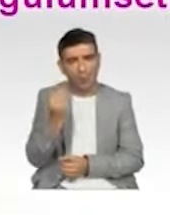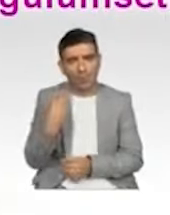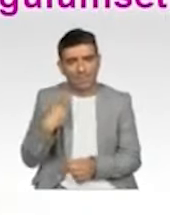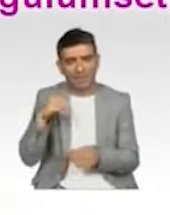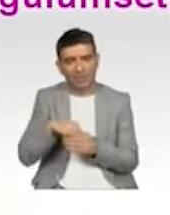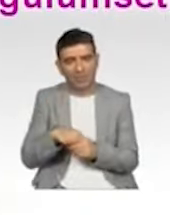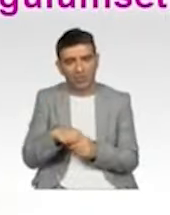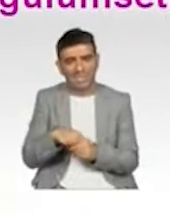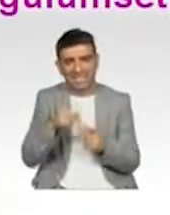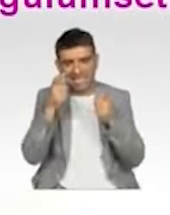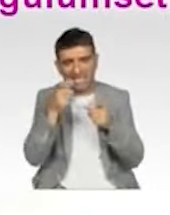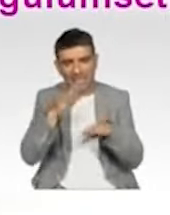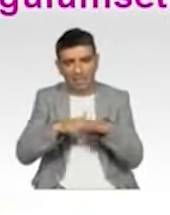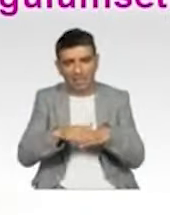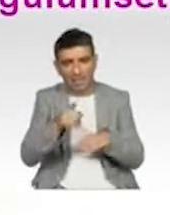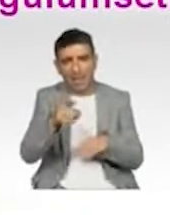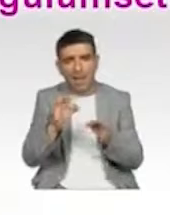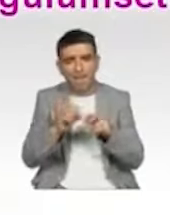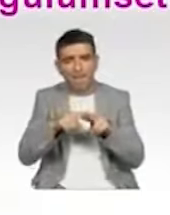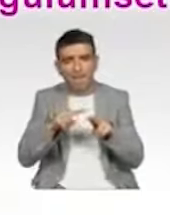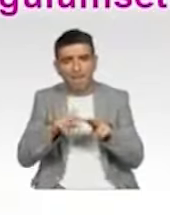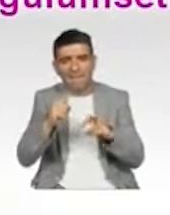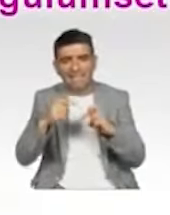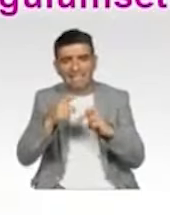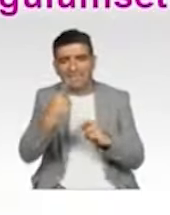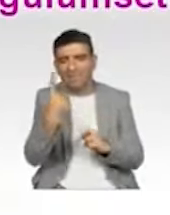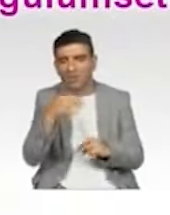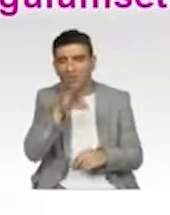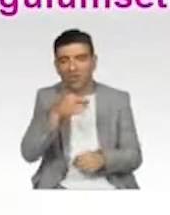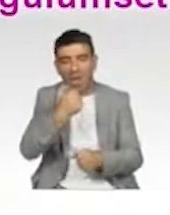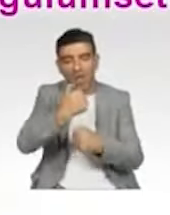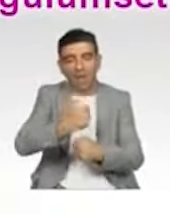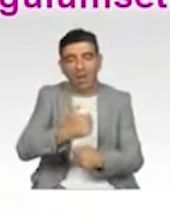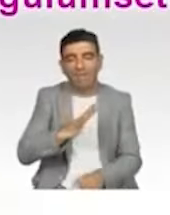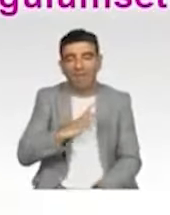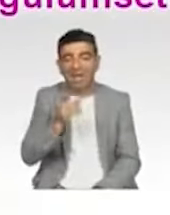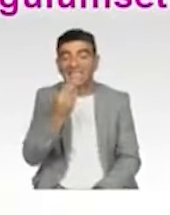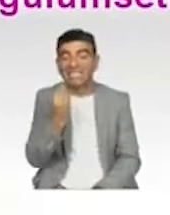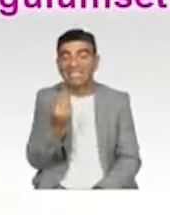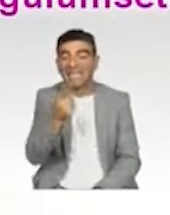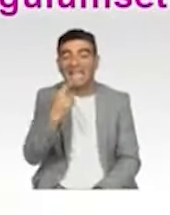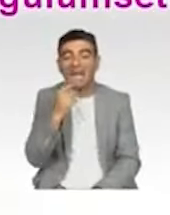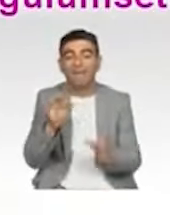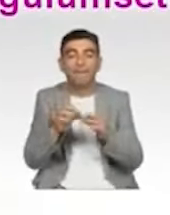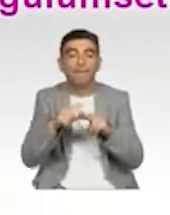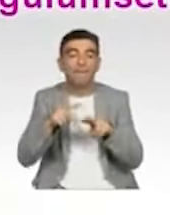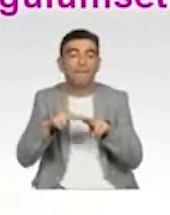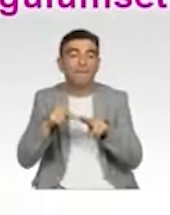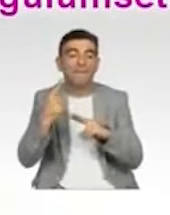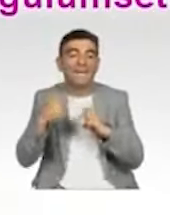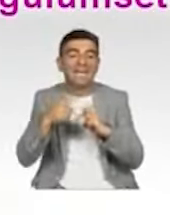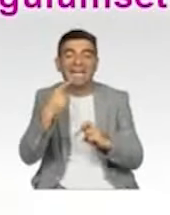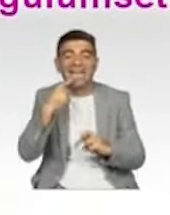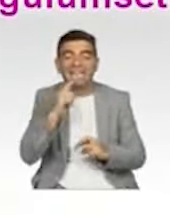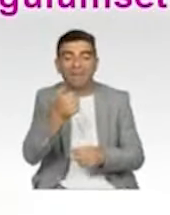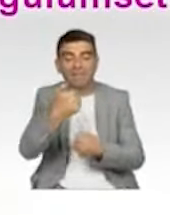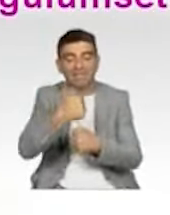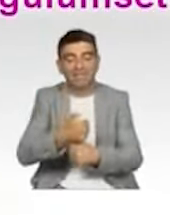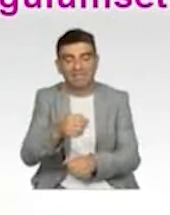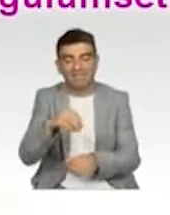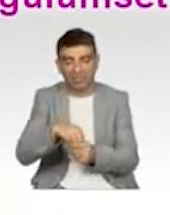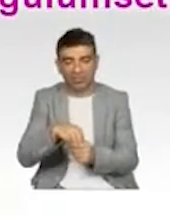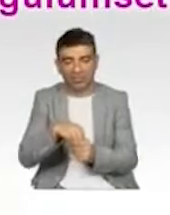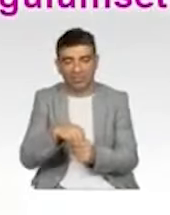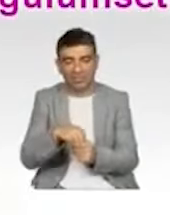için. Dikkat ettiyseniz bakır bir çaydanlık kullandı. Çayın tadı en güzel bakırla çıkar. Sadece tat değil, sağlık olduğu için de